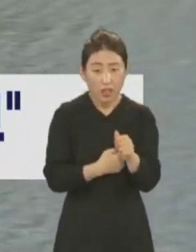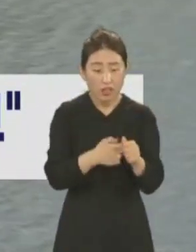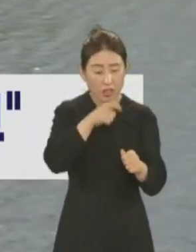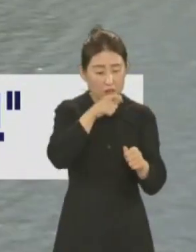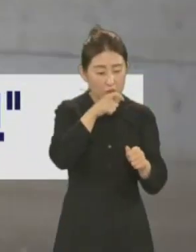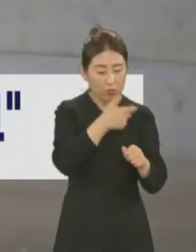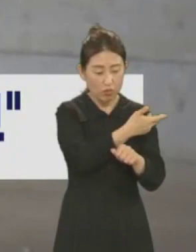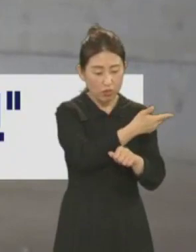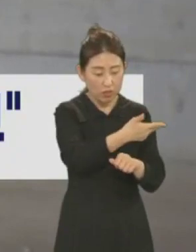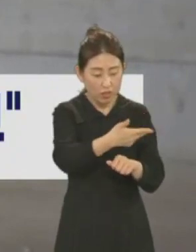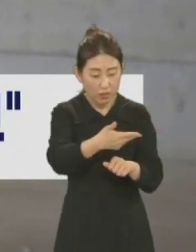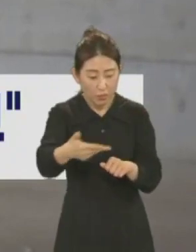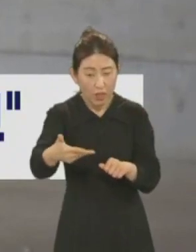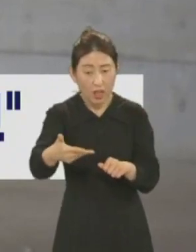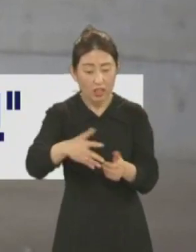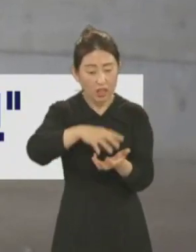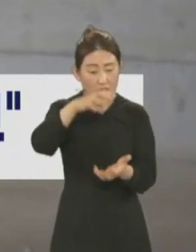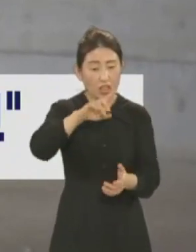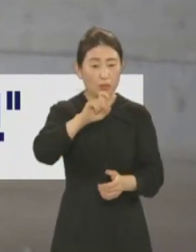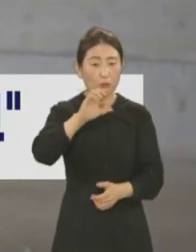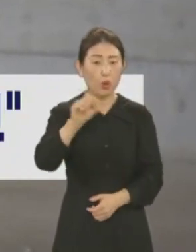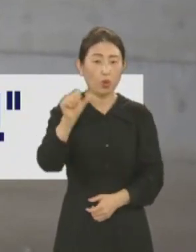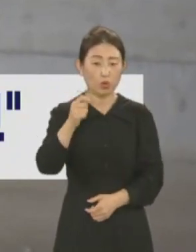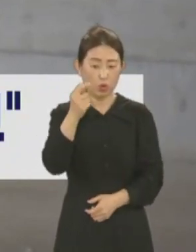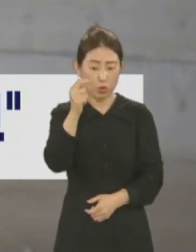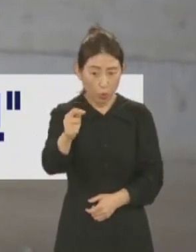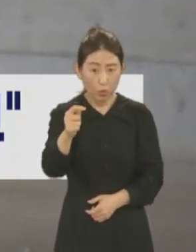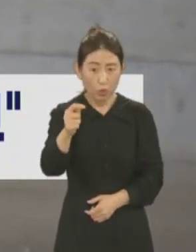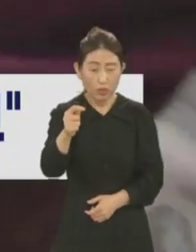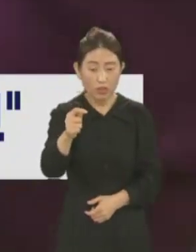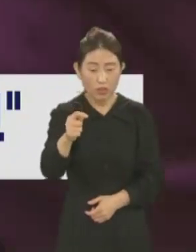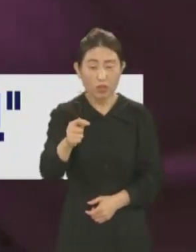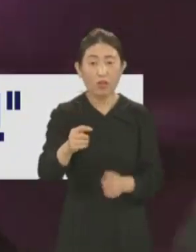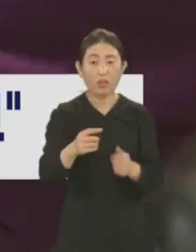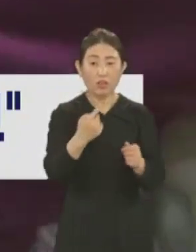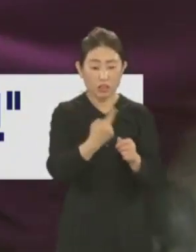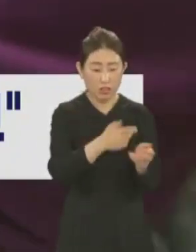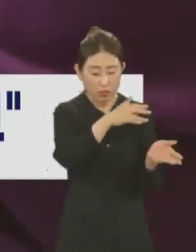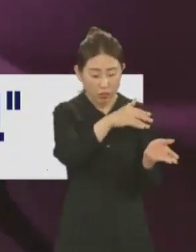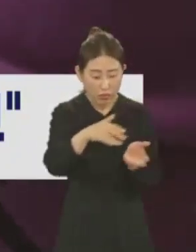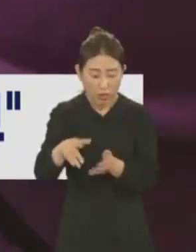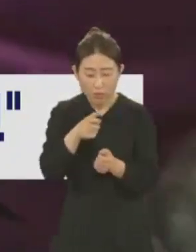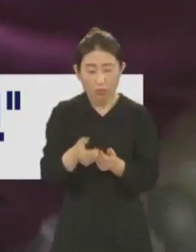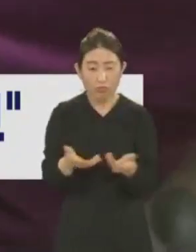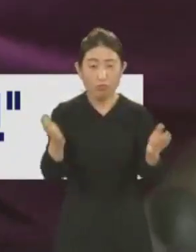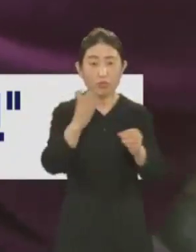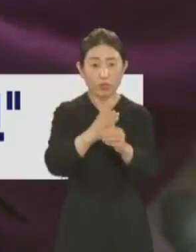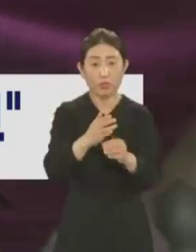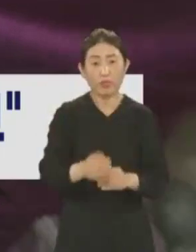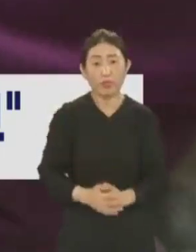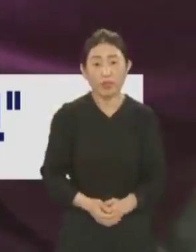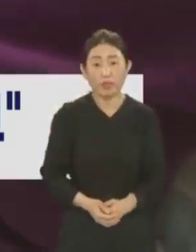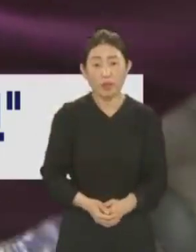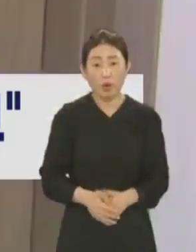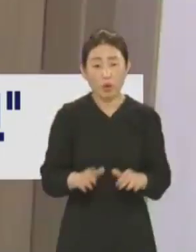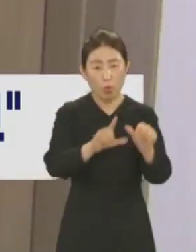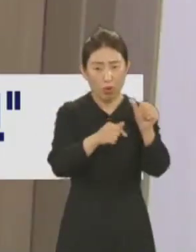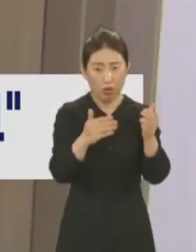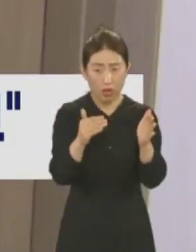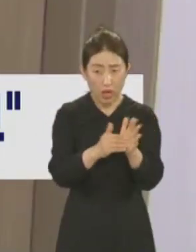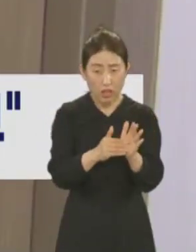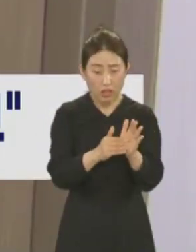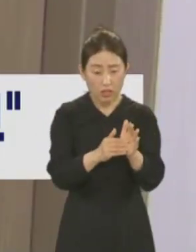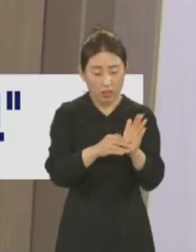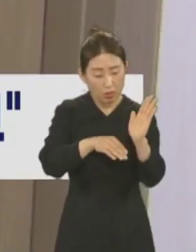따라 금강에서 하루 최대 11만5천 톤의 하천수를 도수로를 이용해 공급받고 있습니다 충남도는 5월까지